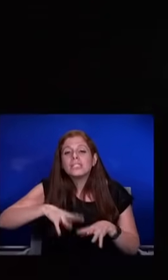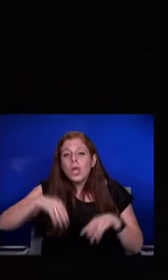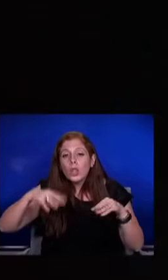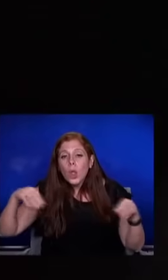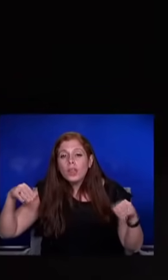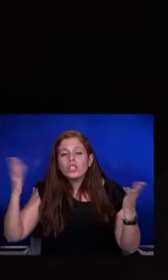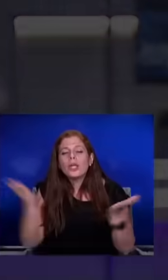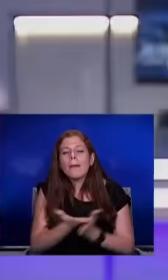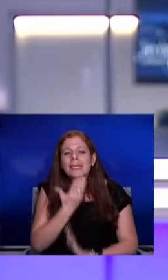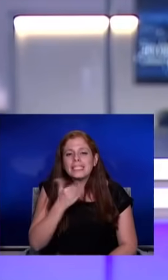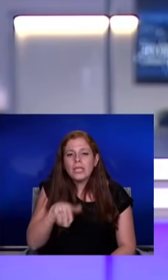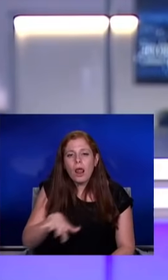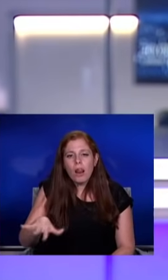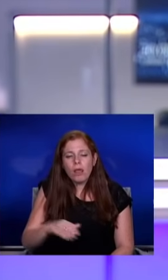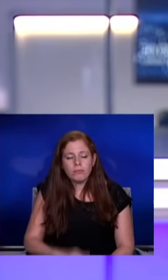עמק ישראל.